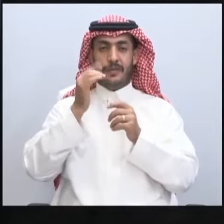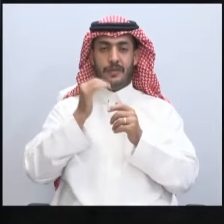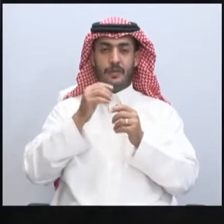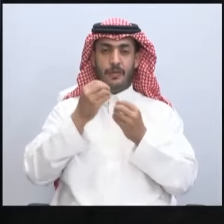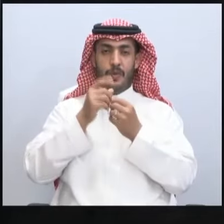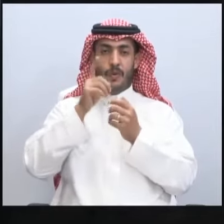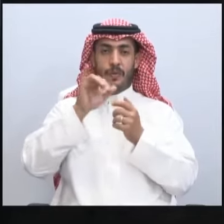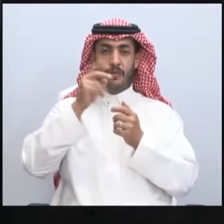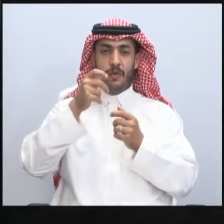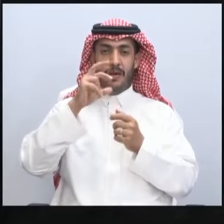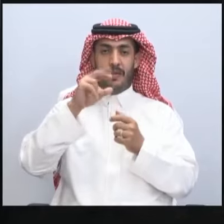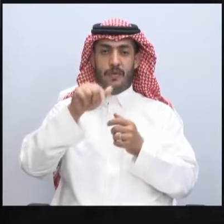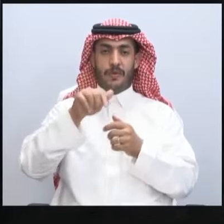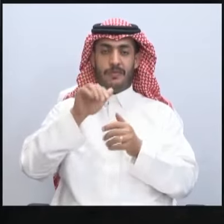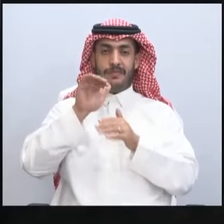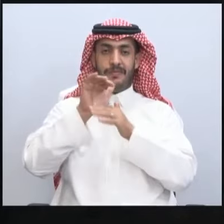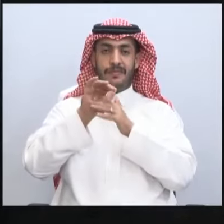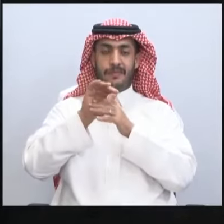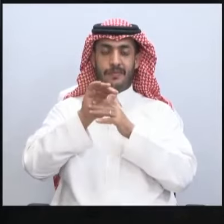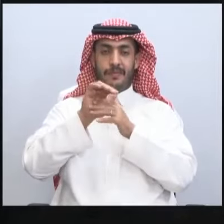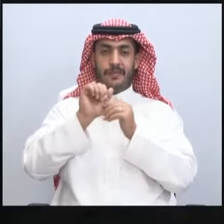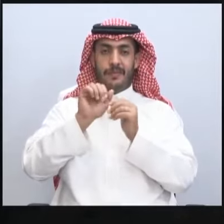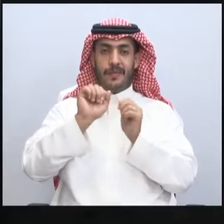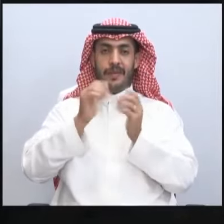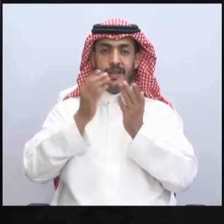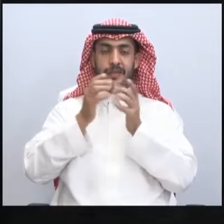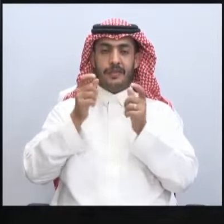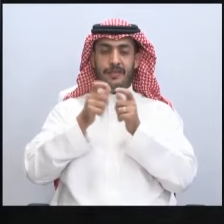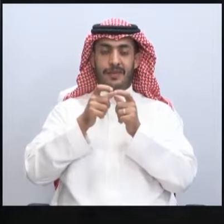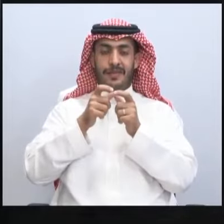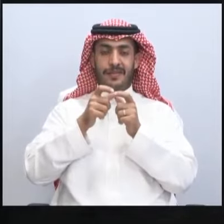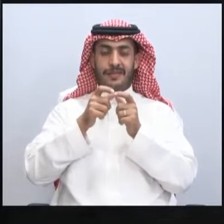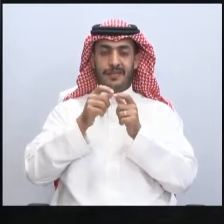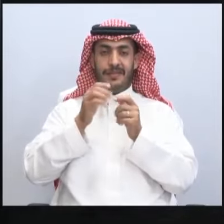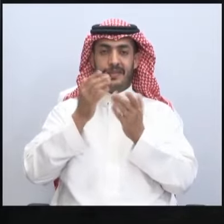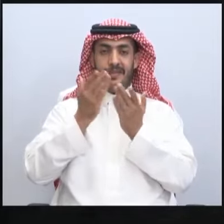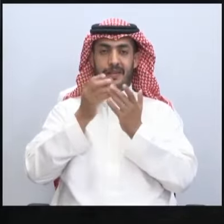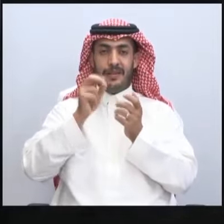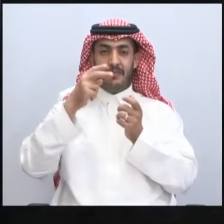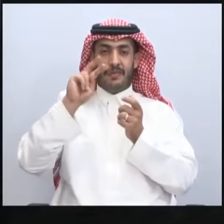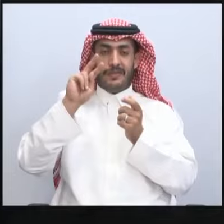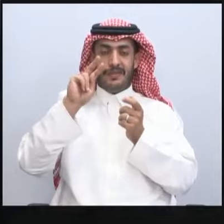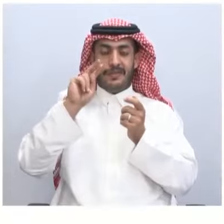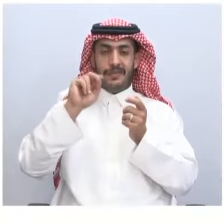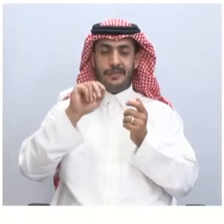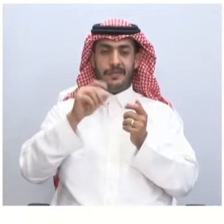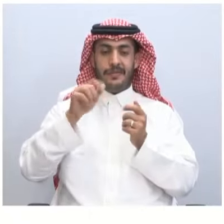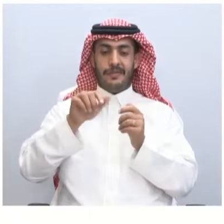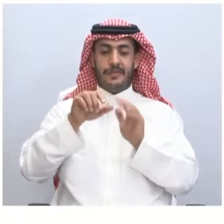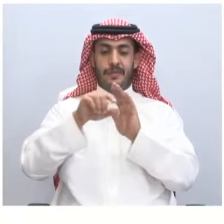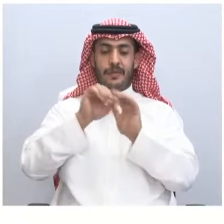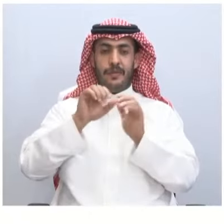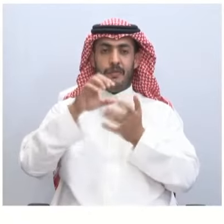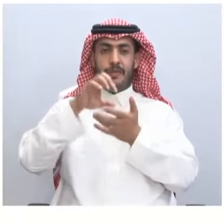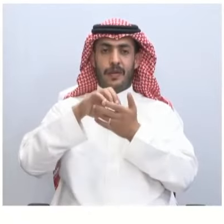معاذ القرعي اليوم سوف نتحدث في منهج الدراسات الاجتماعيه للصف الثاني متوسط عن